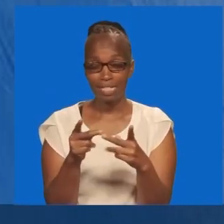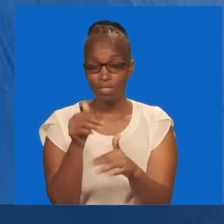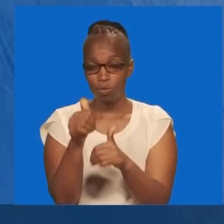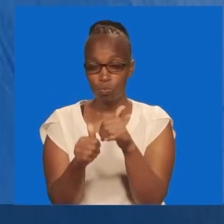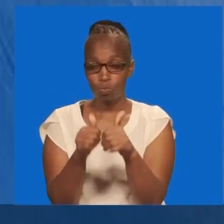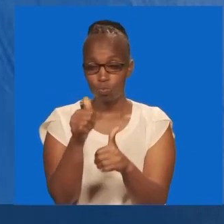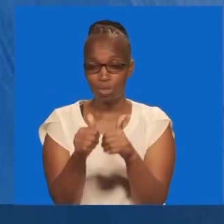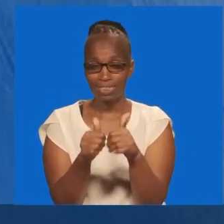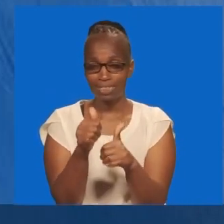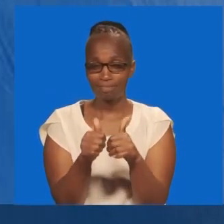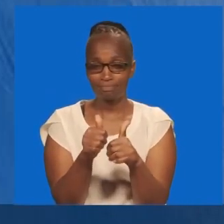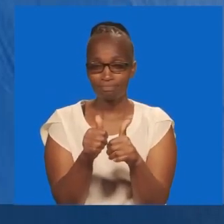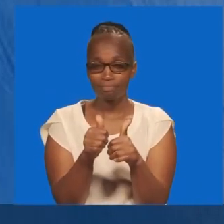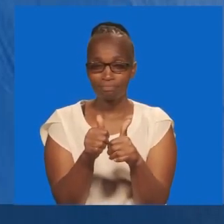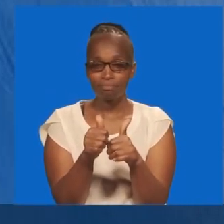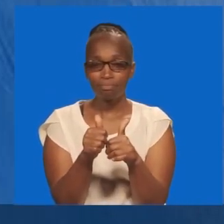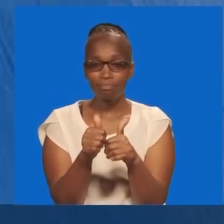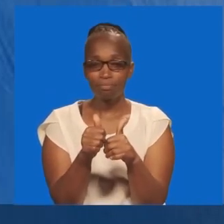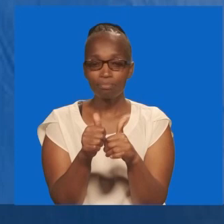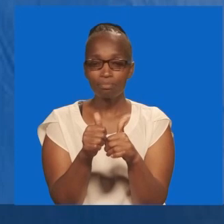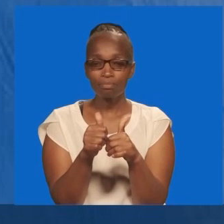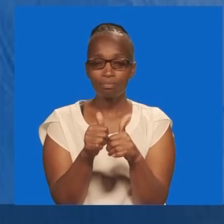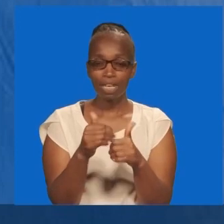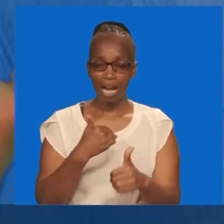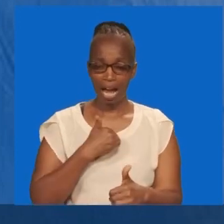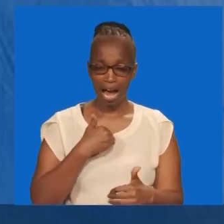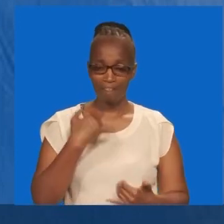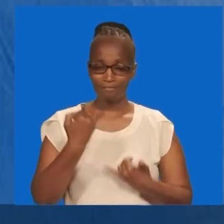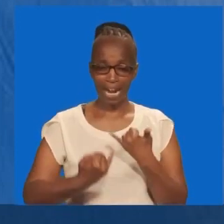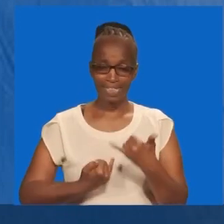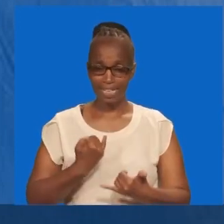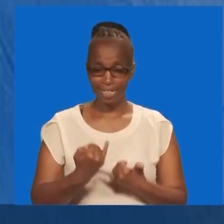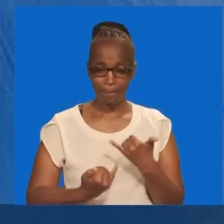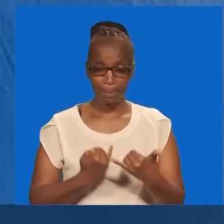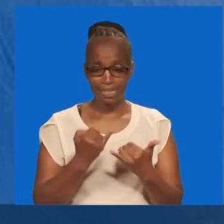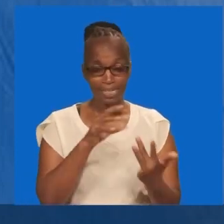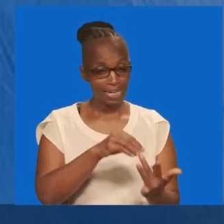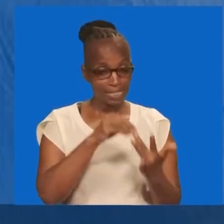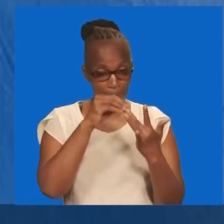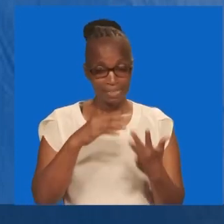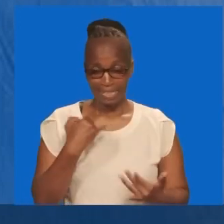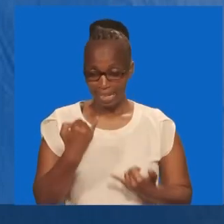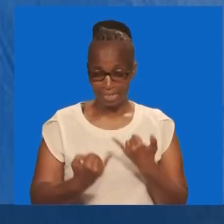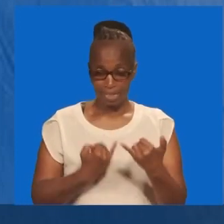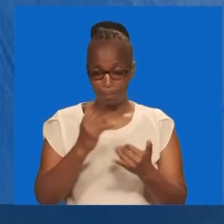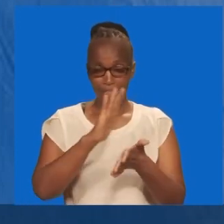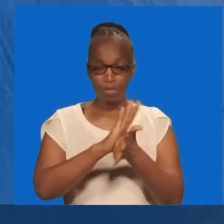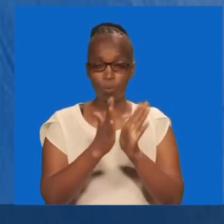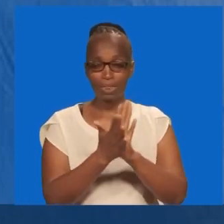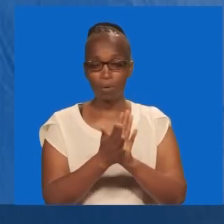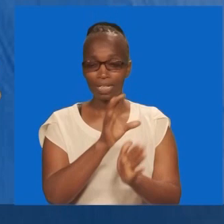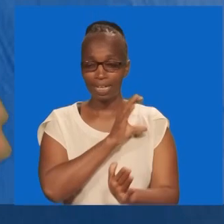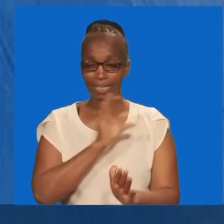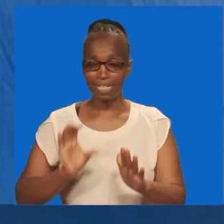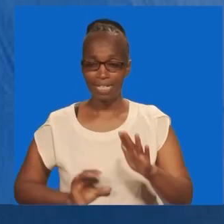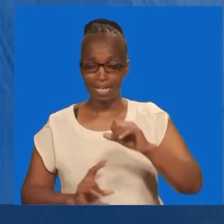ambazo zimetengewa mambo ya burudani, na hasa burudani ambazo si za hazina